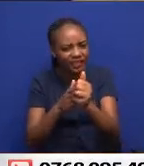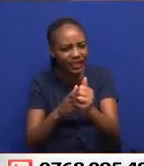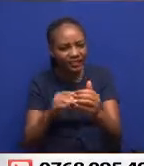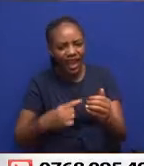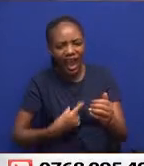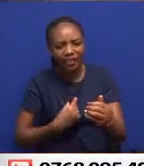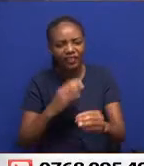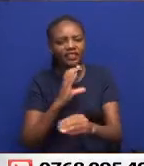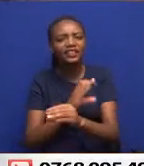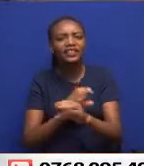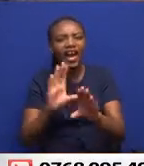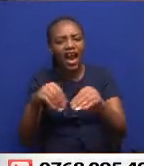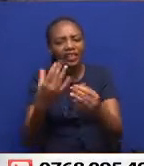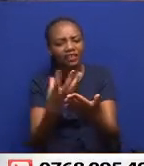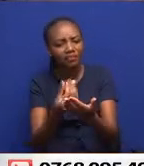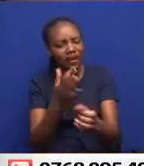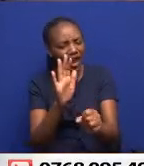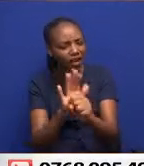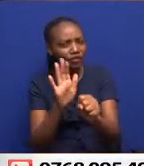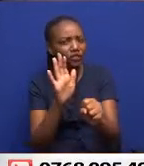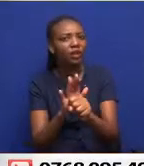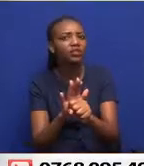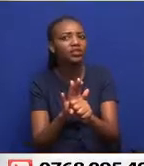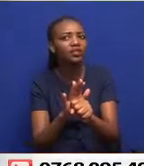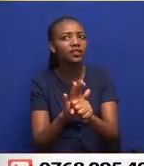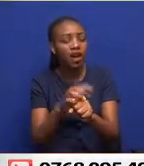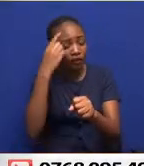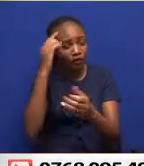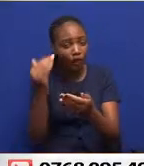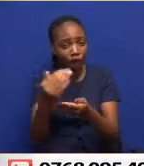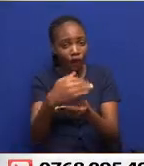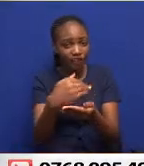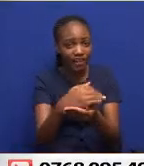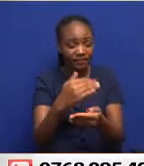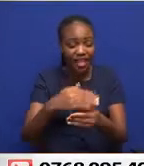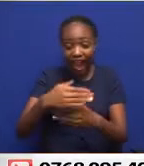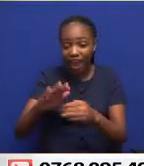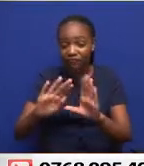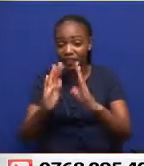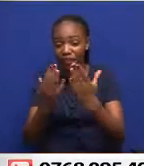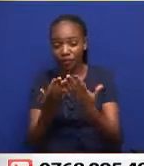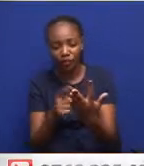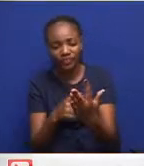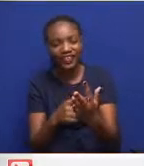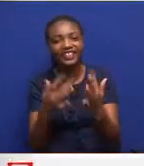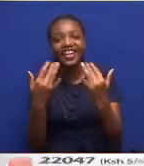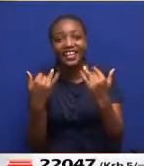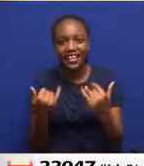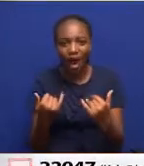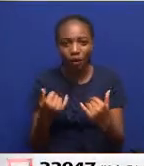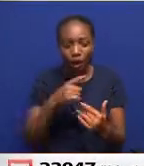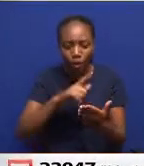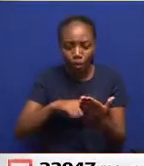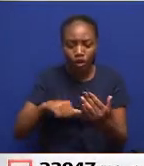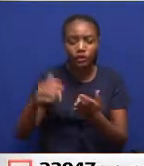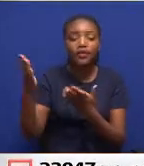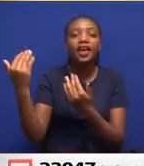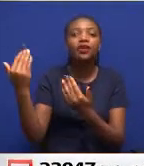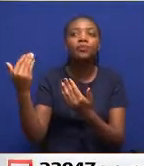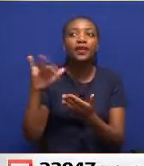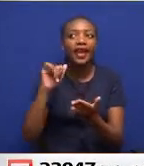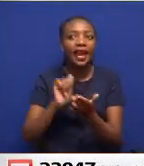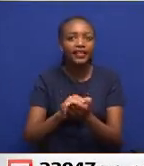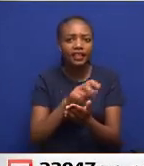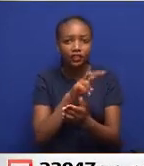kutoa mchango mkubwa yote kwa jina sadaka. Baada ya kitabu hiki kuzinduliwa, sasa kinachotarajiwa ni kuona kwamba